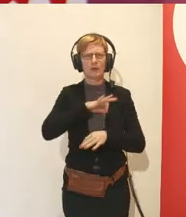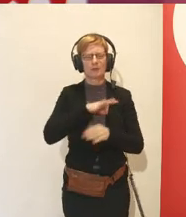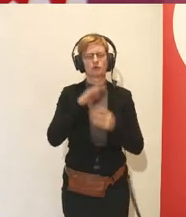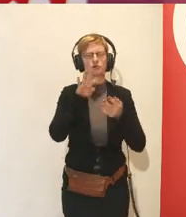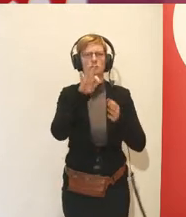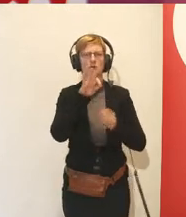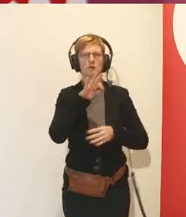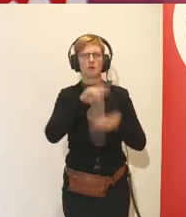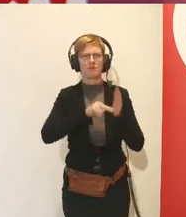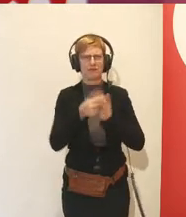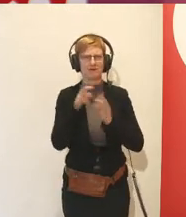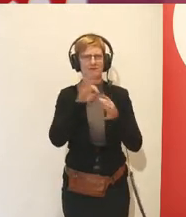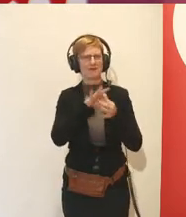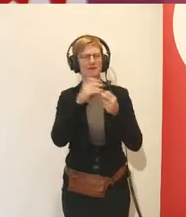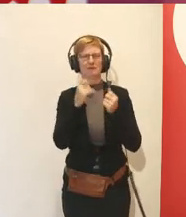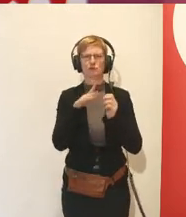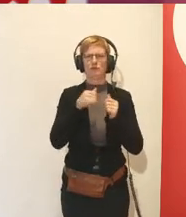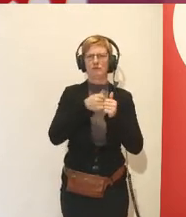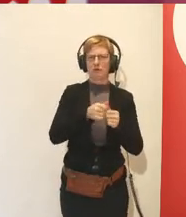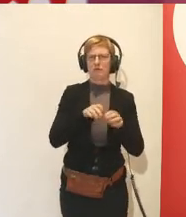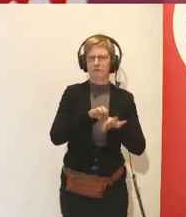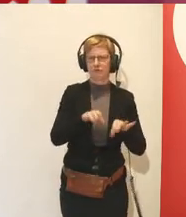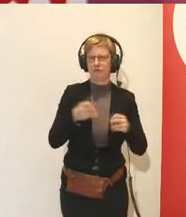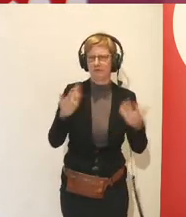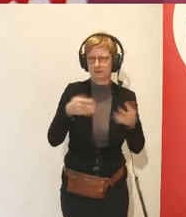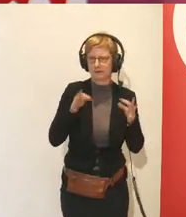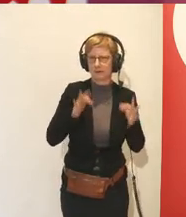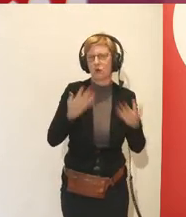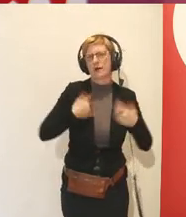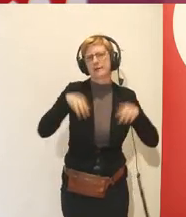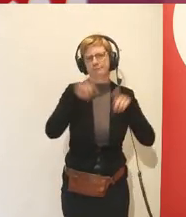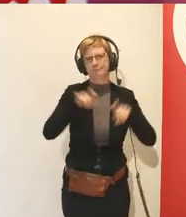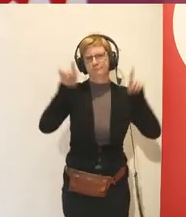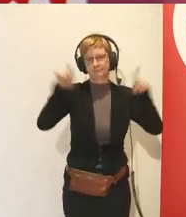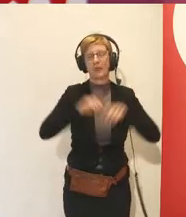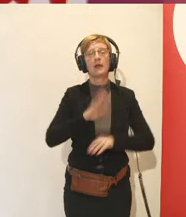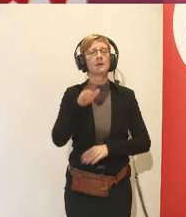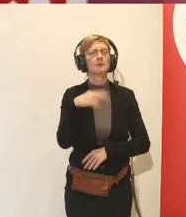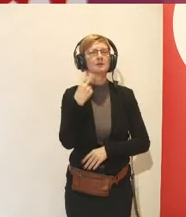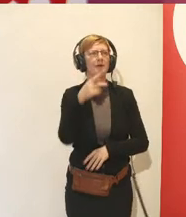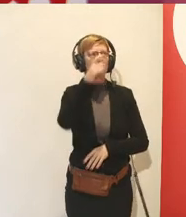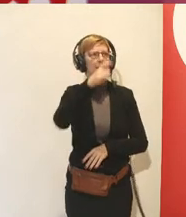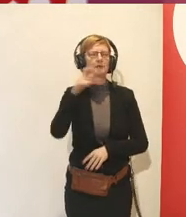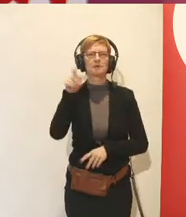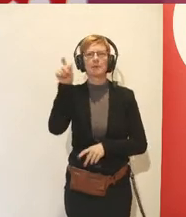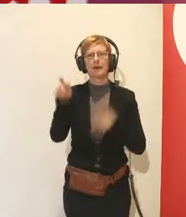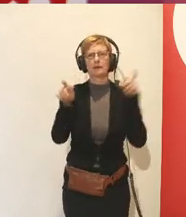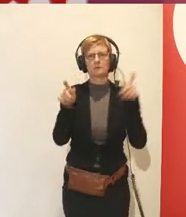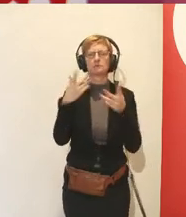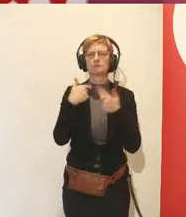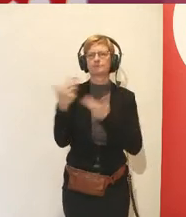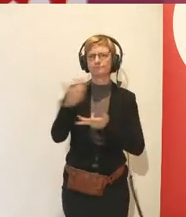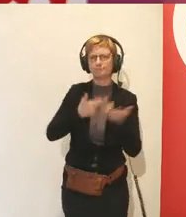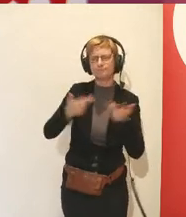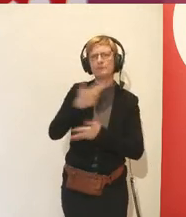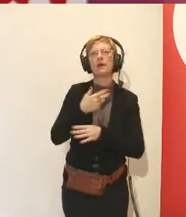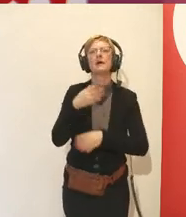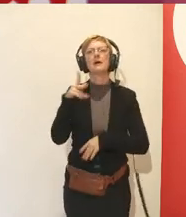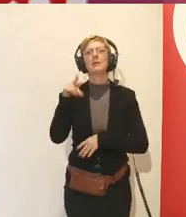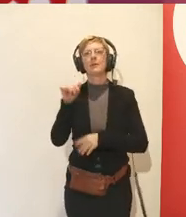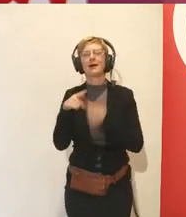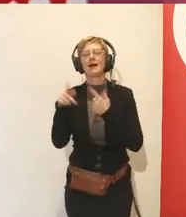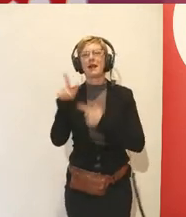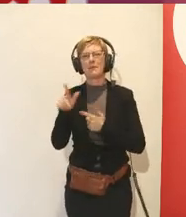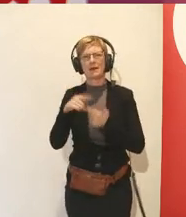reden es ist gerade gesagt worden ich habe zwei experten mit denen ich diskutieren darf lamberti caroline schwarz